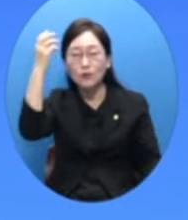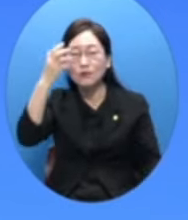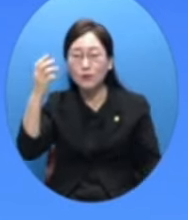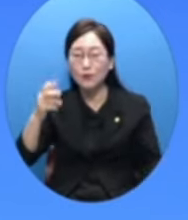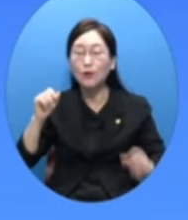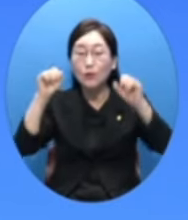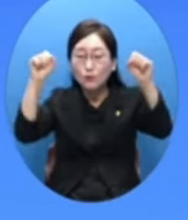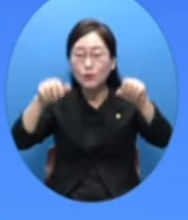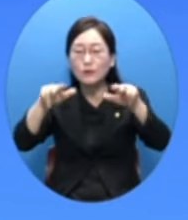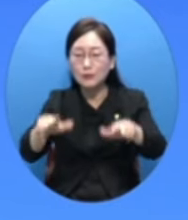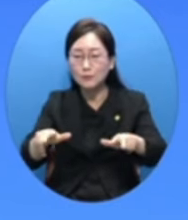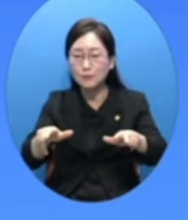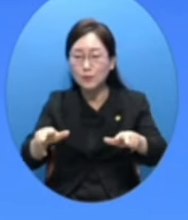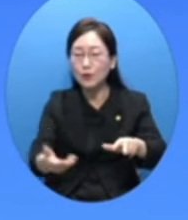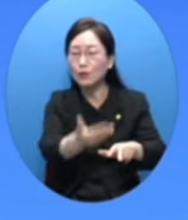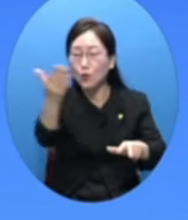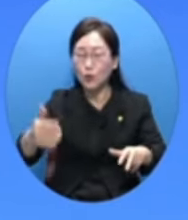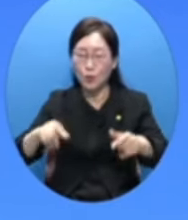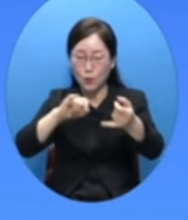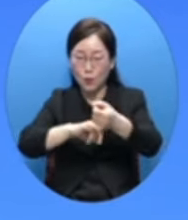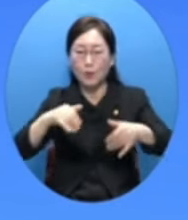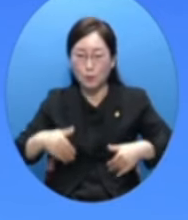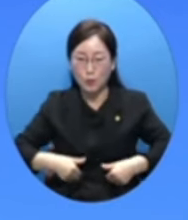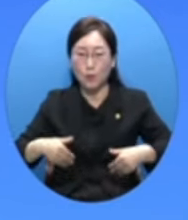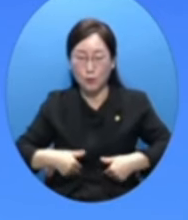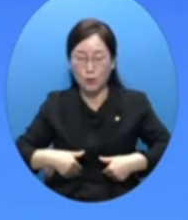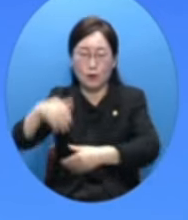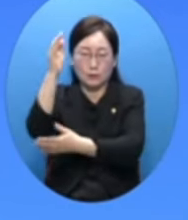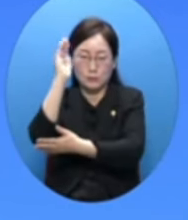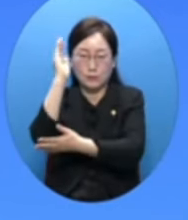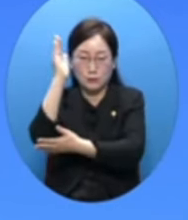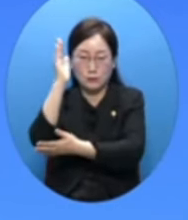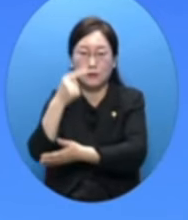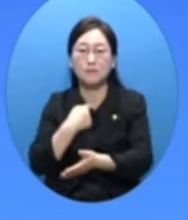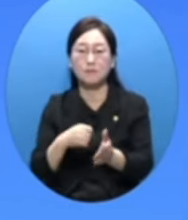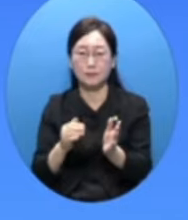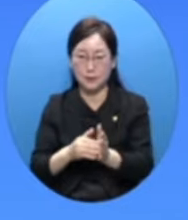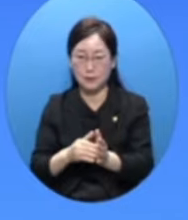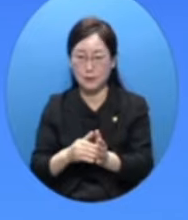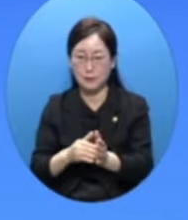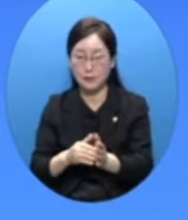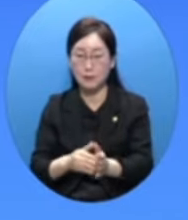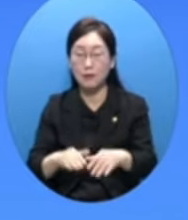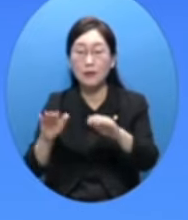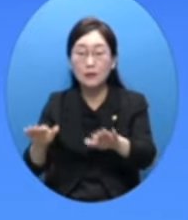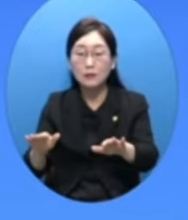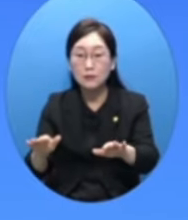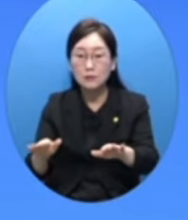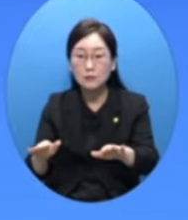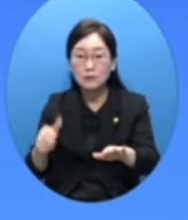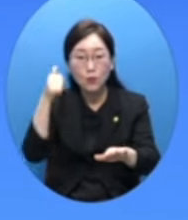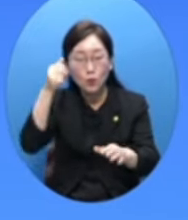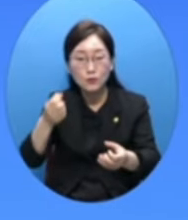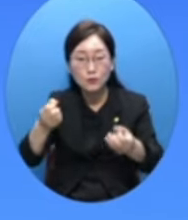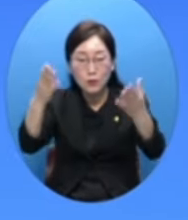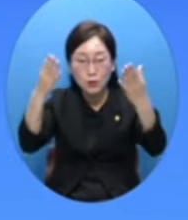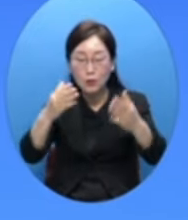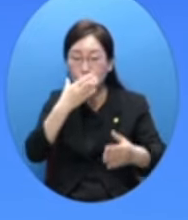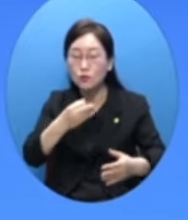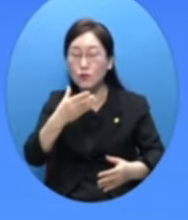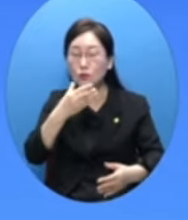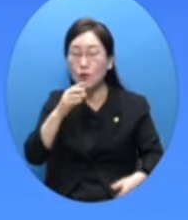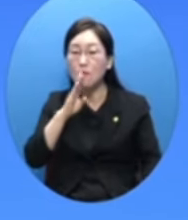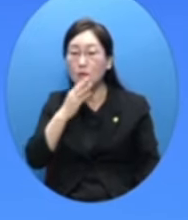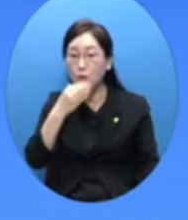필요한 성령운동 것을 강조해서 말씀했습니다. 지금 순복음 오순절 성령운동에 참여한